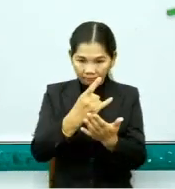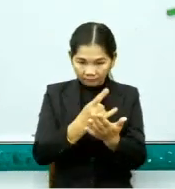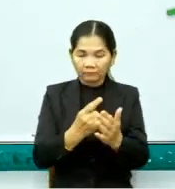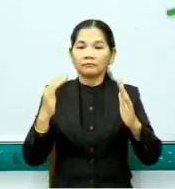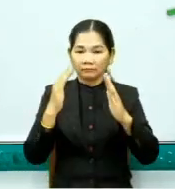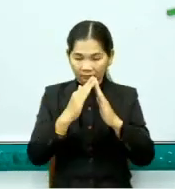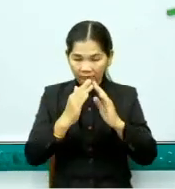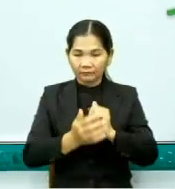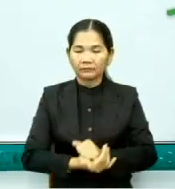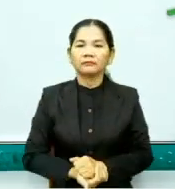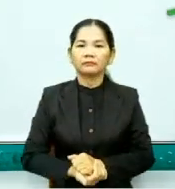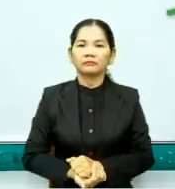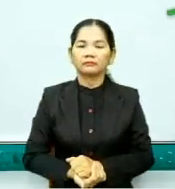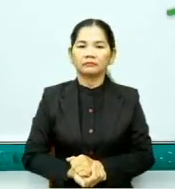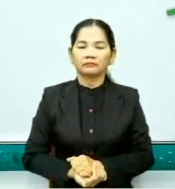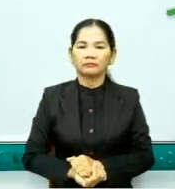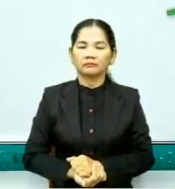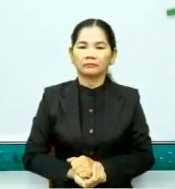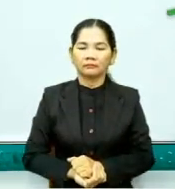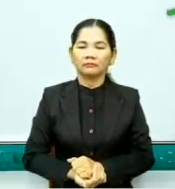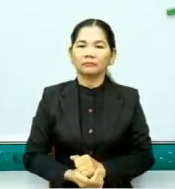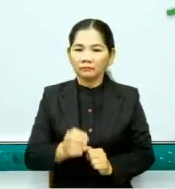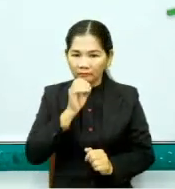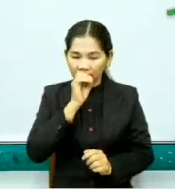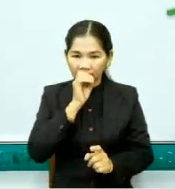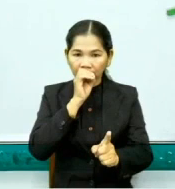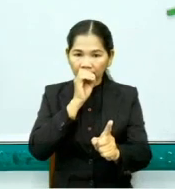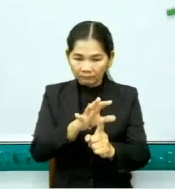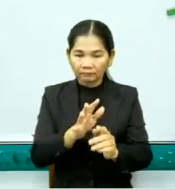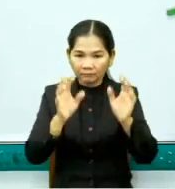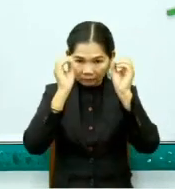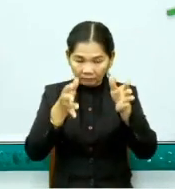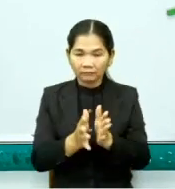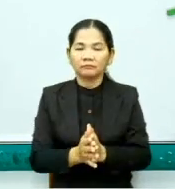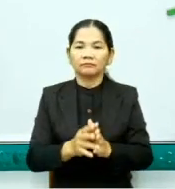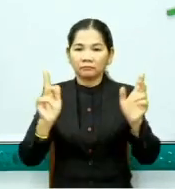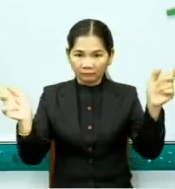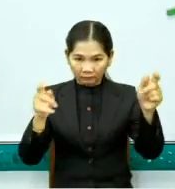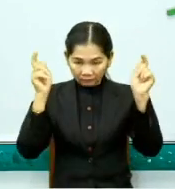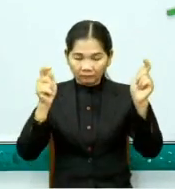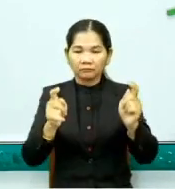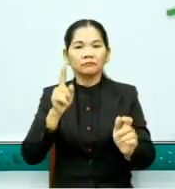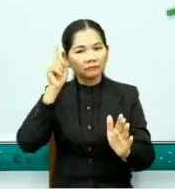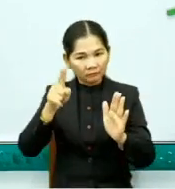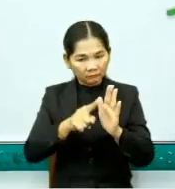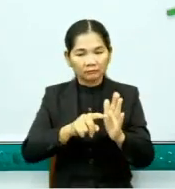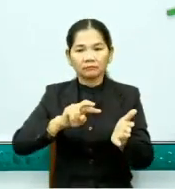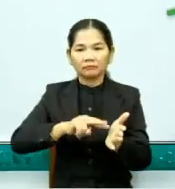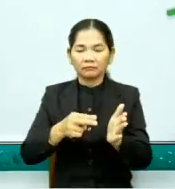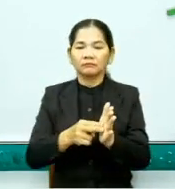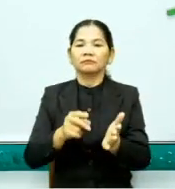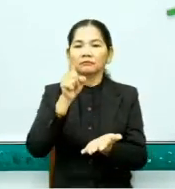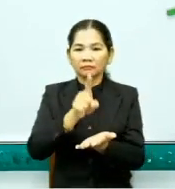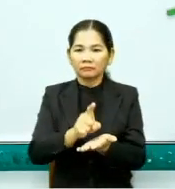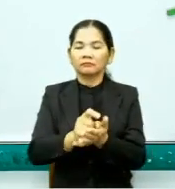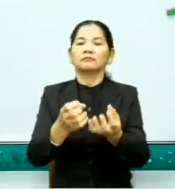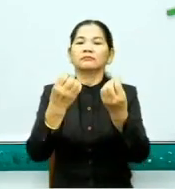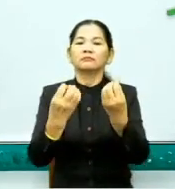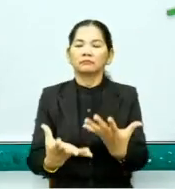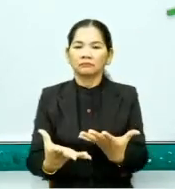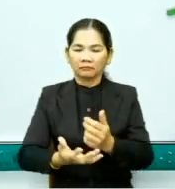mà nợp tè chà chấn con ai chlai bạp nẹ cổ chà ta bôn sạ mốt bắt đáo lơ á tờ này xong khăn bôn màn tay